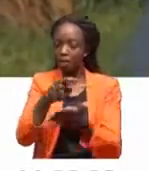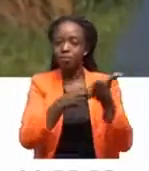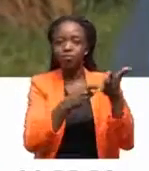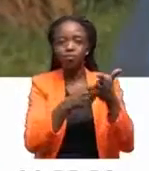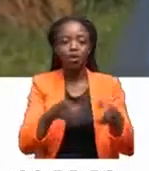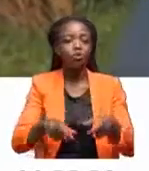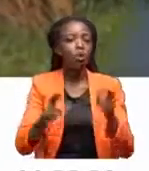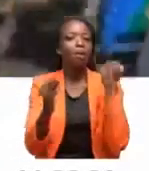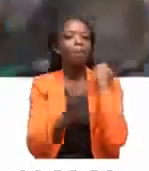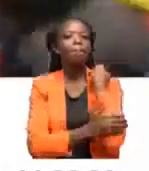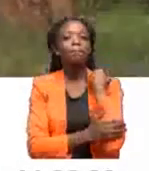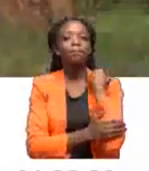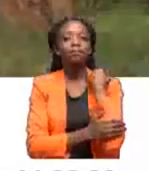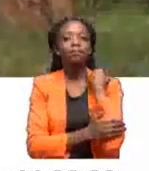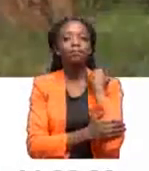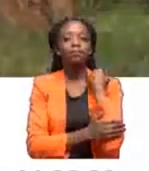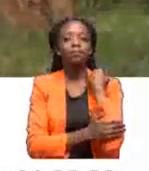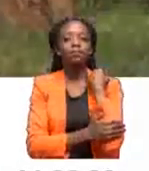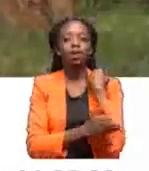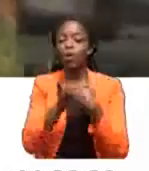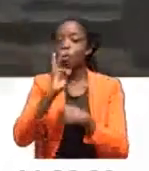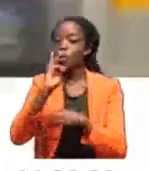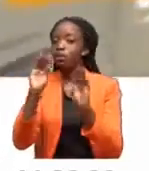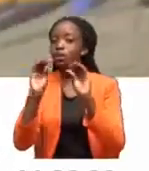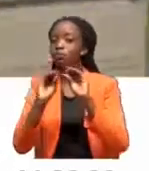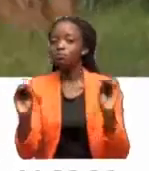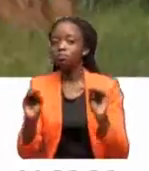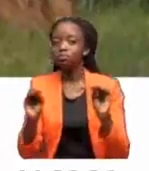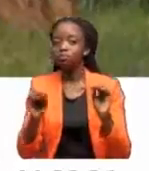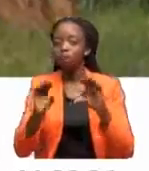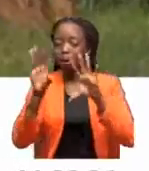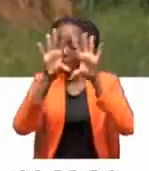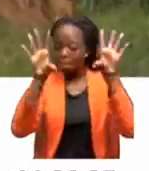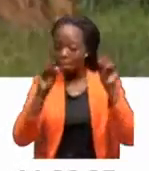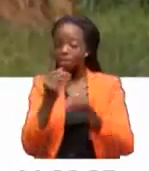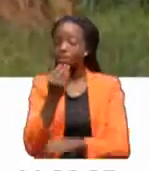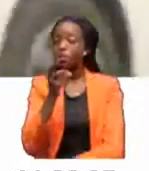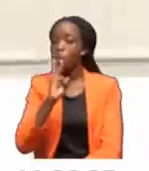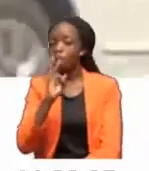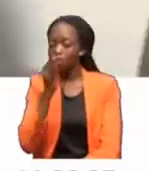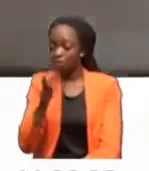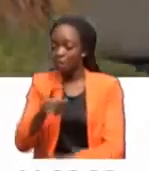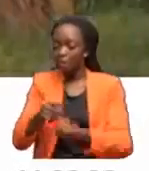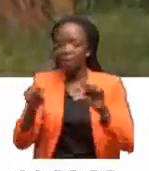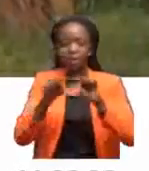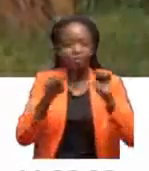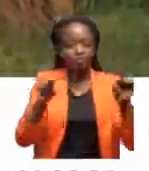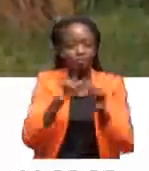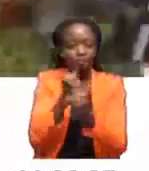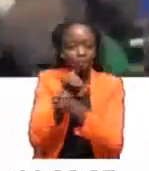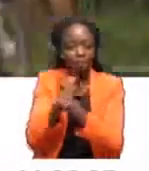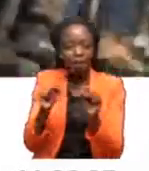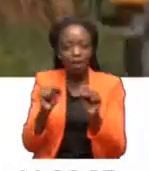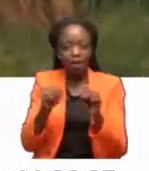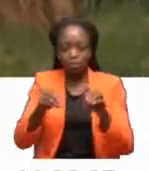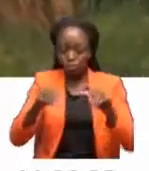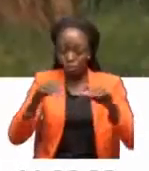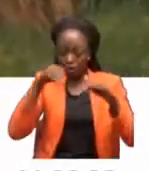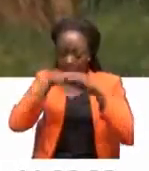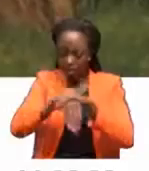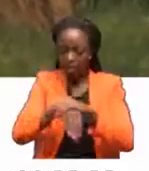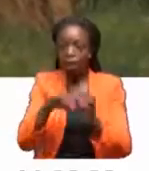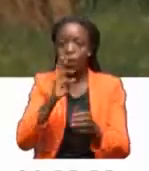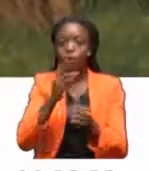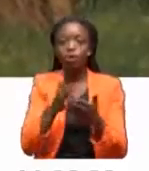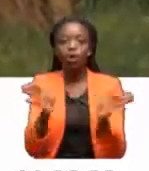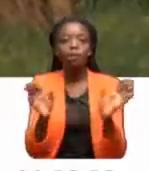mbaya. Hakuna maji Trans Nzoia. Tunaweka budget ya maji, hakuna maji. Pipes zinawekwa ndani ya mchanga, maji haifunguliwi